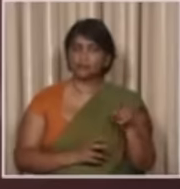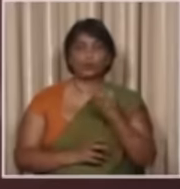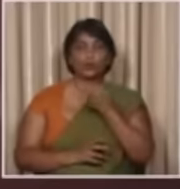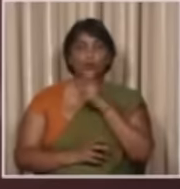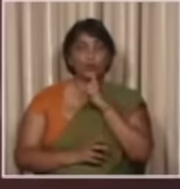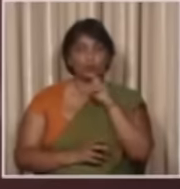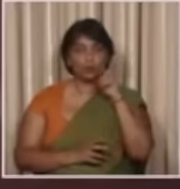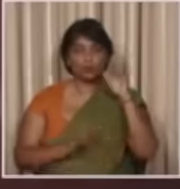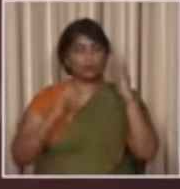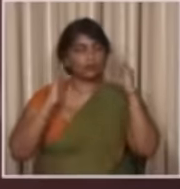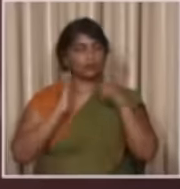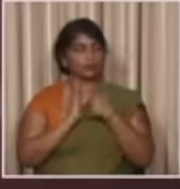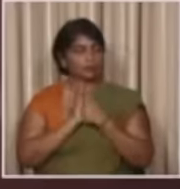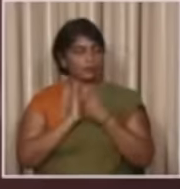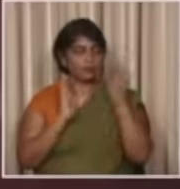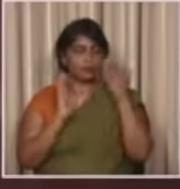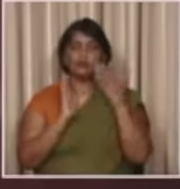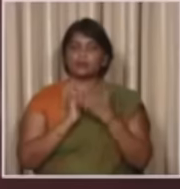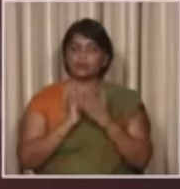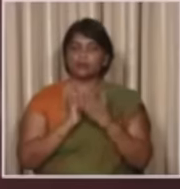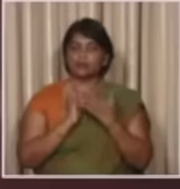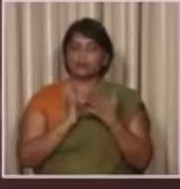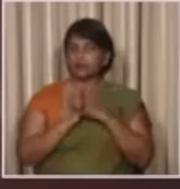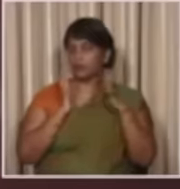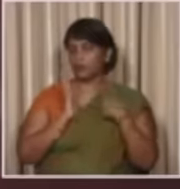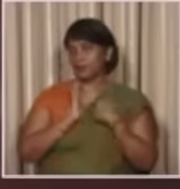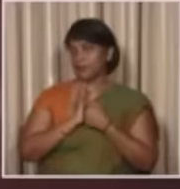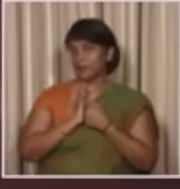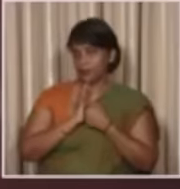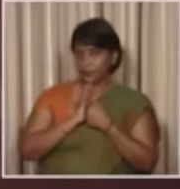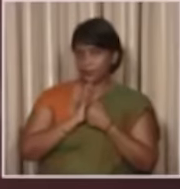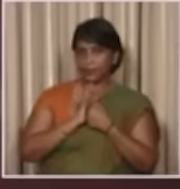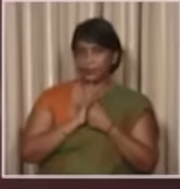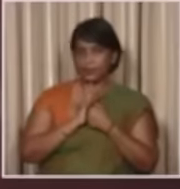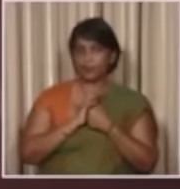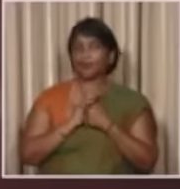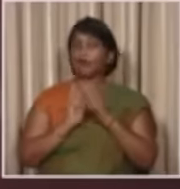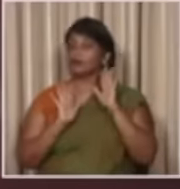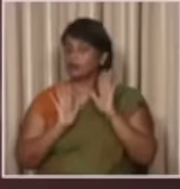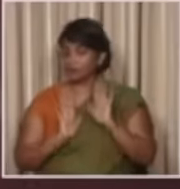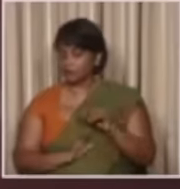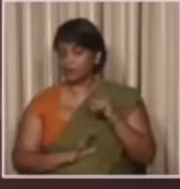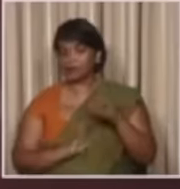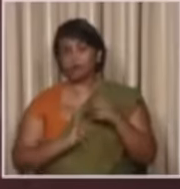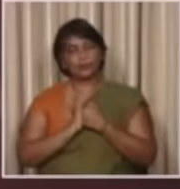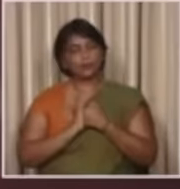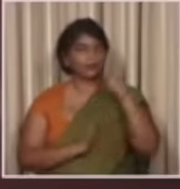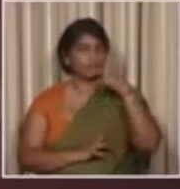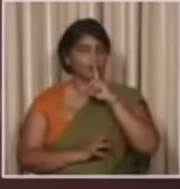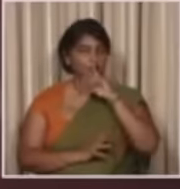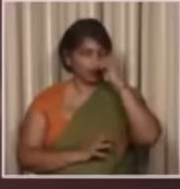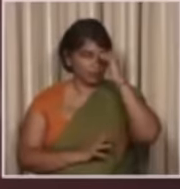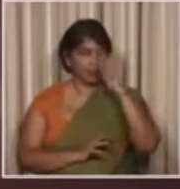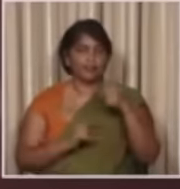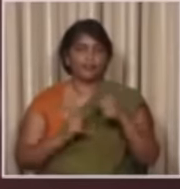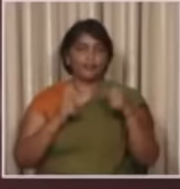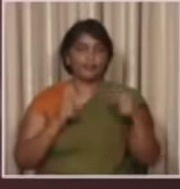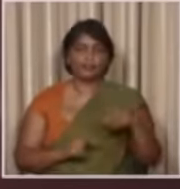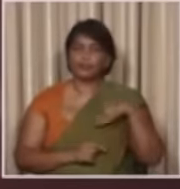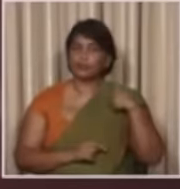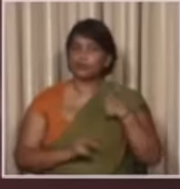උසාවියේ උත්තරීතර භාවය සම්බන්ධයෙන් අපිට ඇත්තේ විශාල ගරුත්වය. නමුත් ගරු නියෝජ කතානායකතුමනි, විපක්ෂය